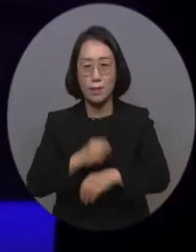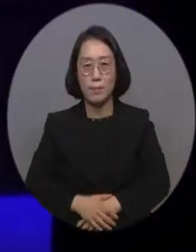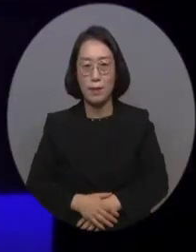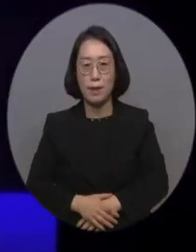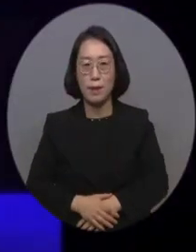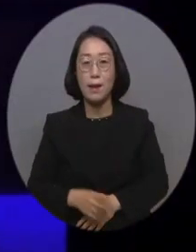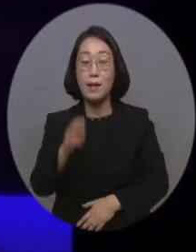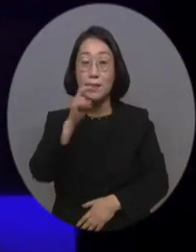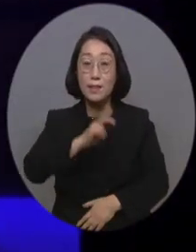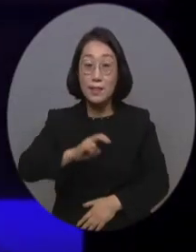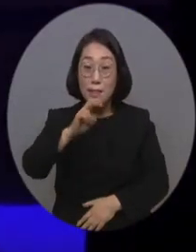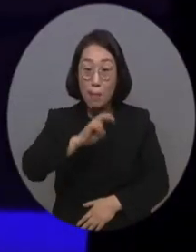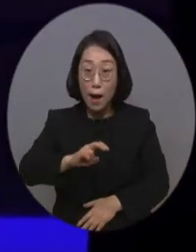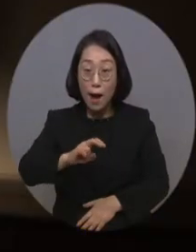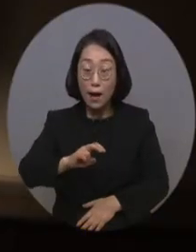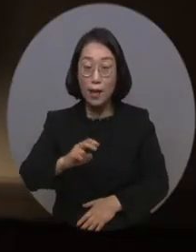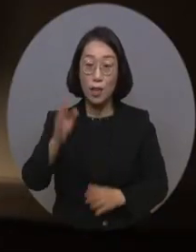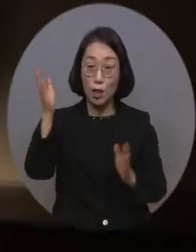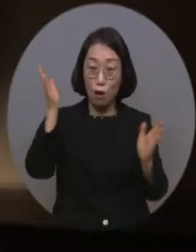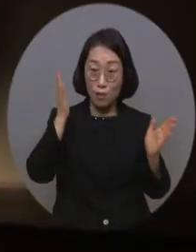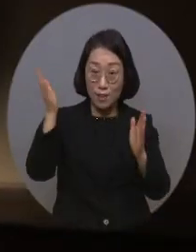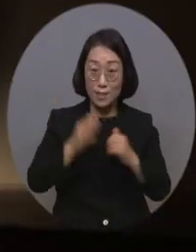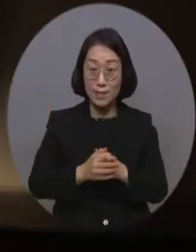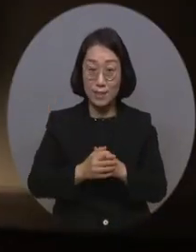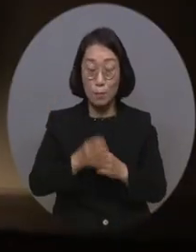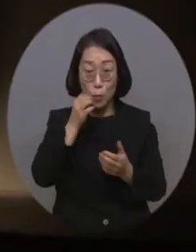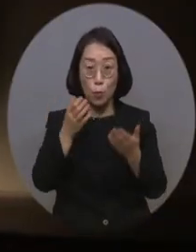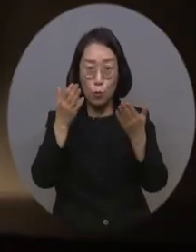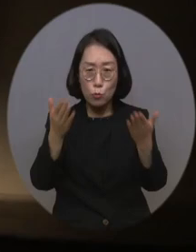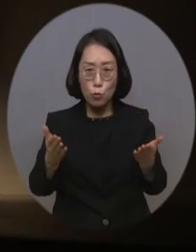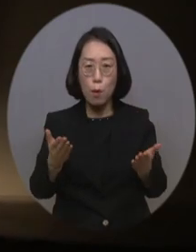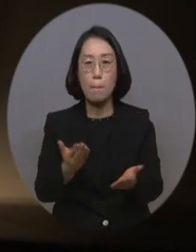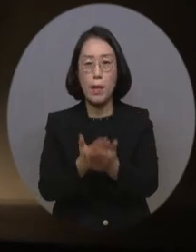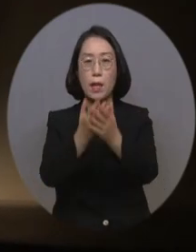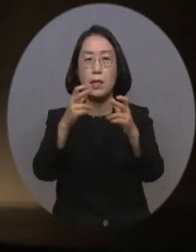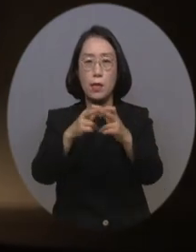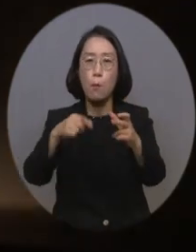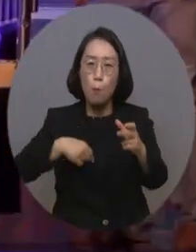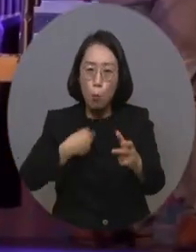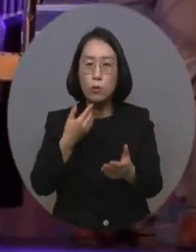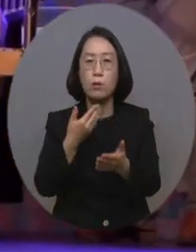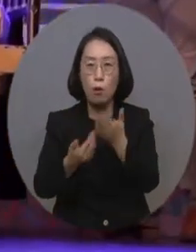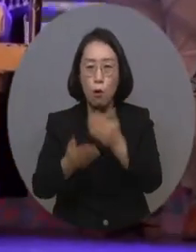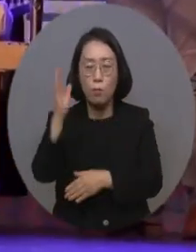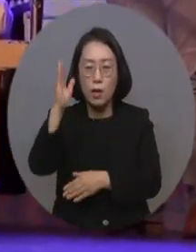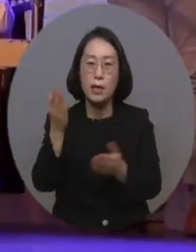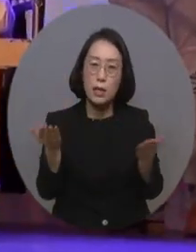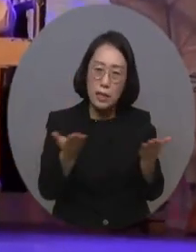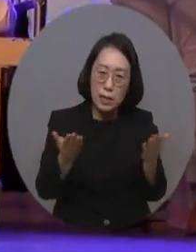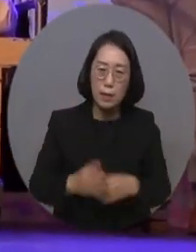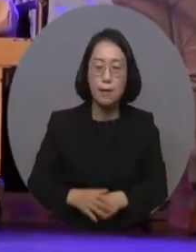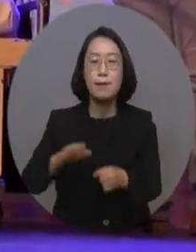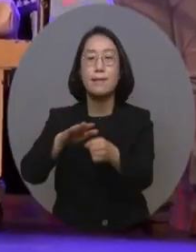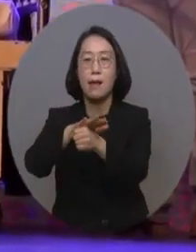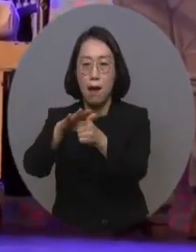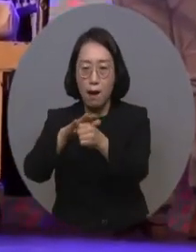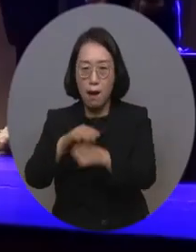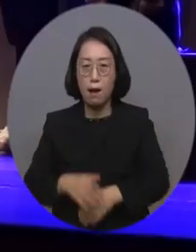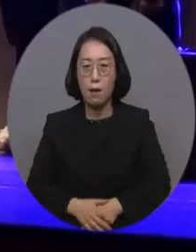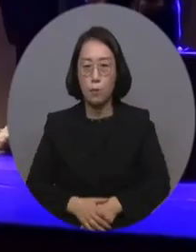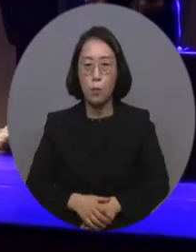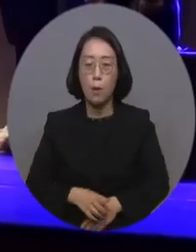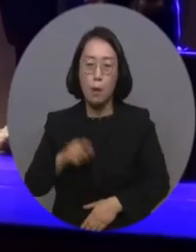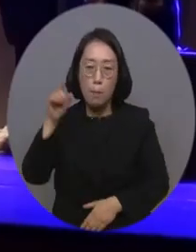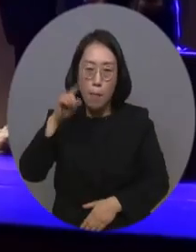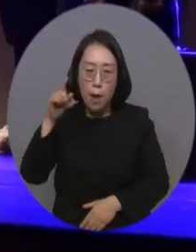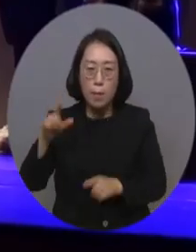음악극 민들레 홀시데어. 이 극을 통해 발달장애인 당사자들의 직업 이야기, 사랑 이야기, 일상